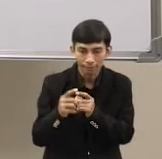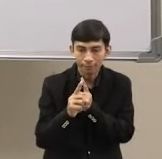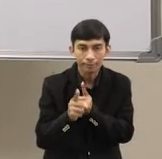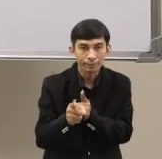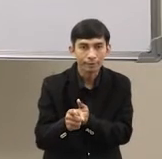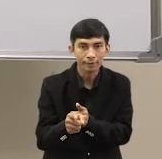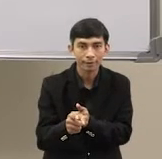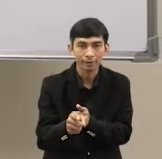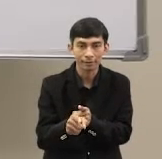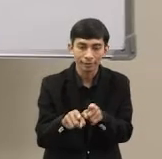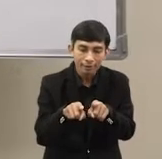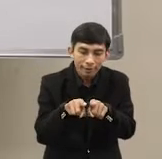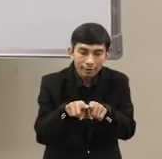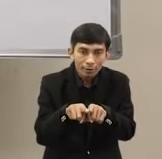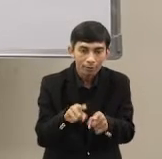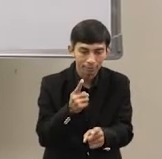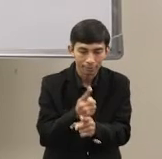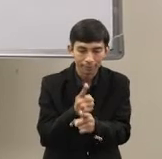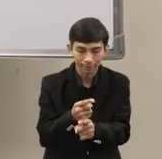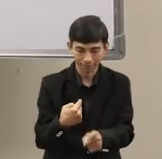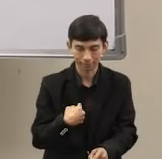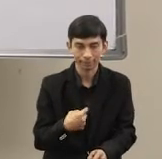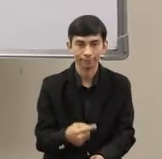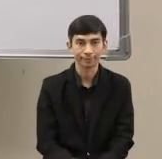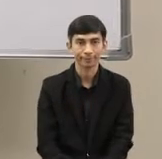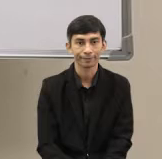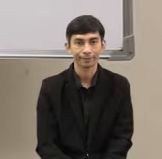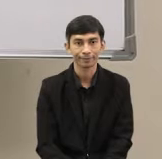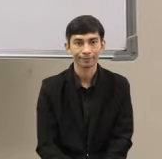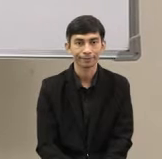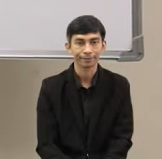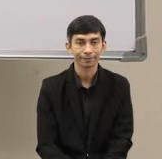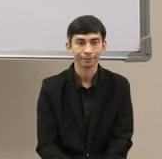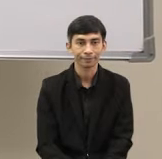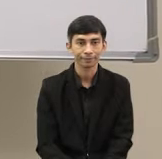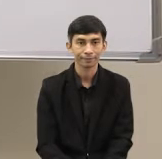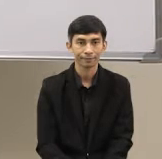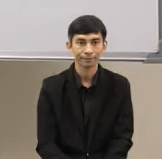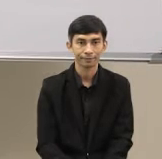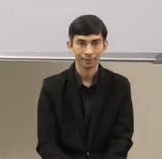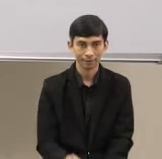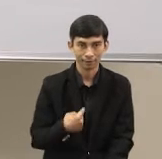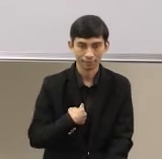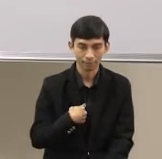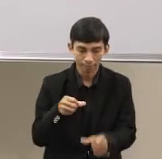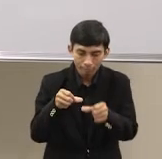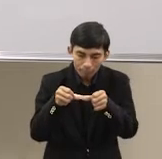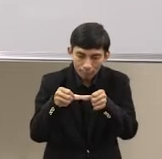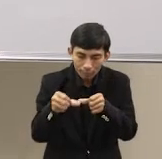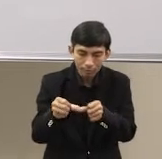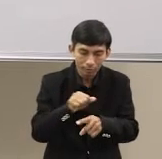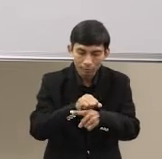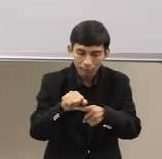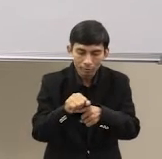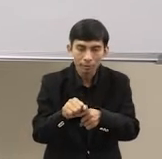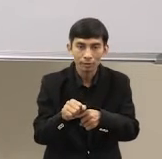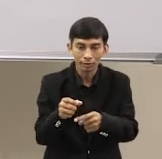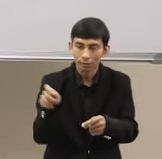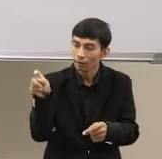bọc côn cứ đôi chia chậm lại rồi bọc nẹ khu đài chẳng nẹ khu sông bằng to từ lùm hạt kho mùi